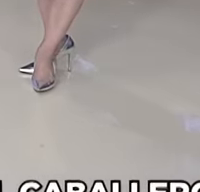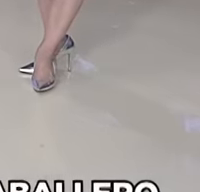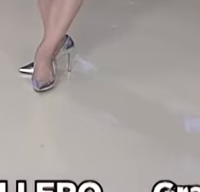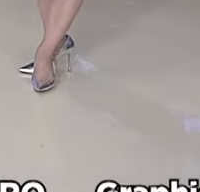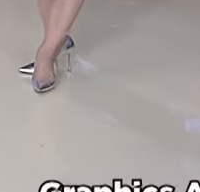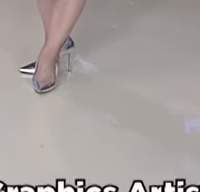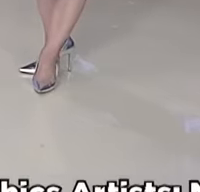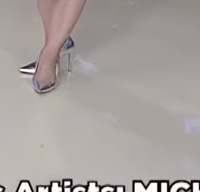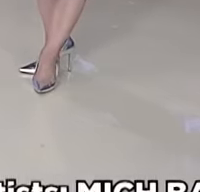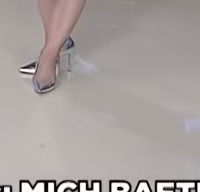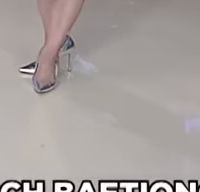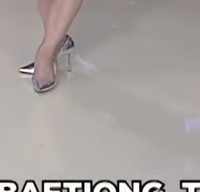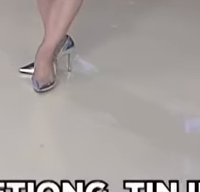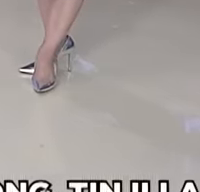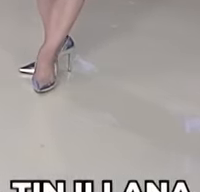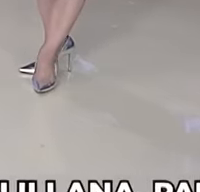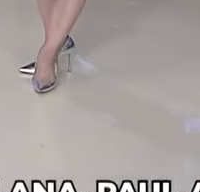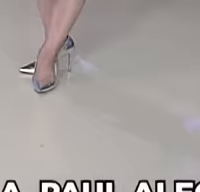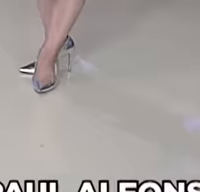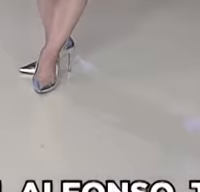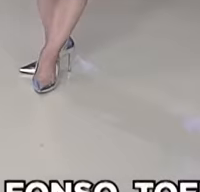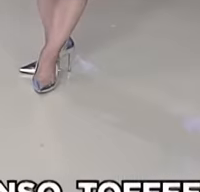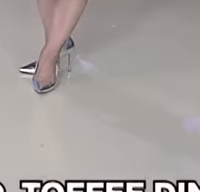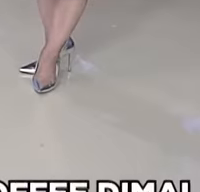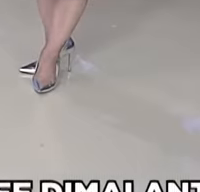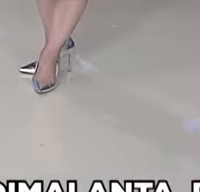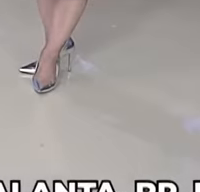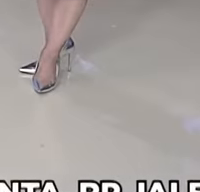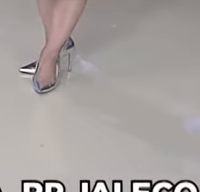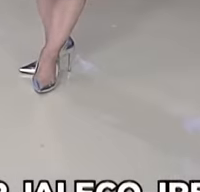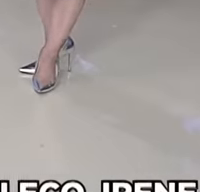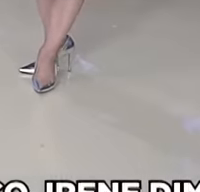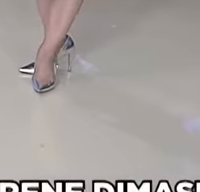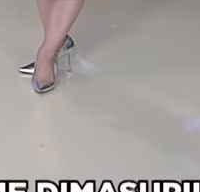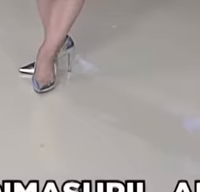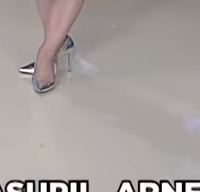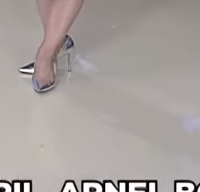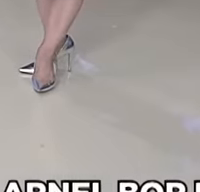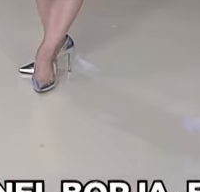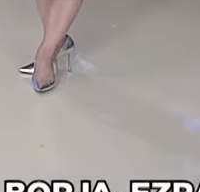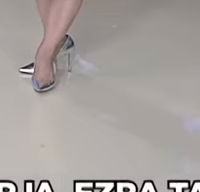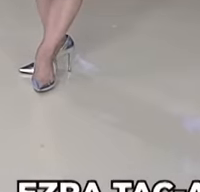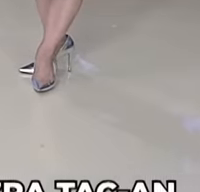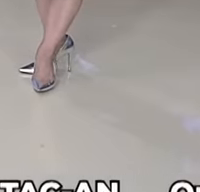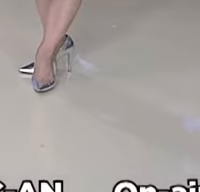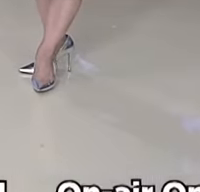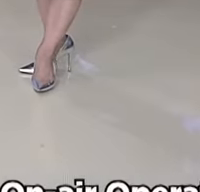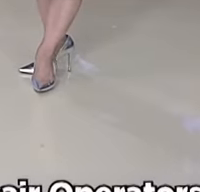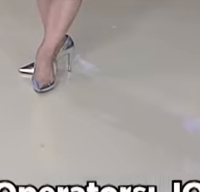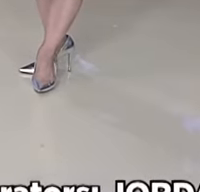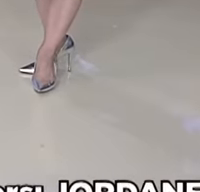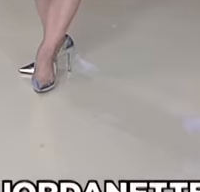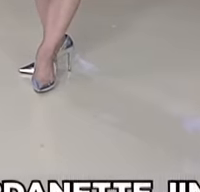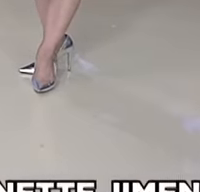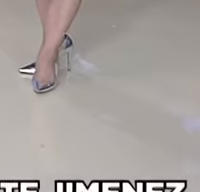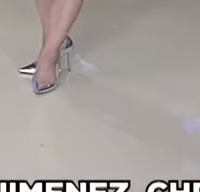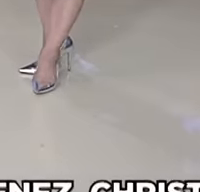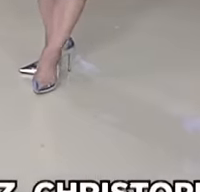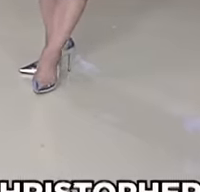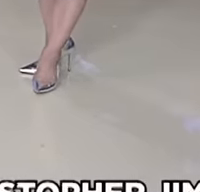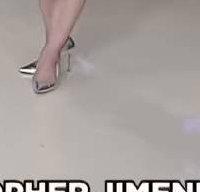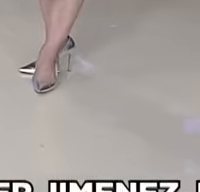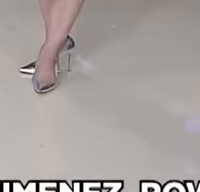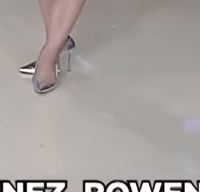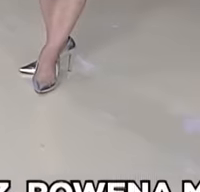naman. Sana totoong ready na talaga, no? Kasi tingnan mo, yung sa naiya. Yung naiya? Walang aircon. Oo nga, ilang linggo sinasabi nila, ready na sila